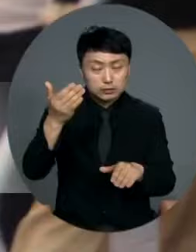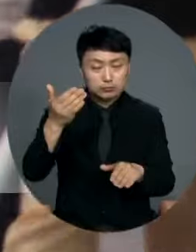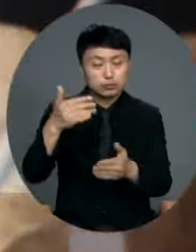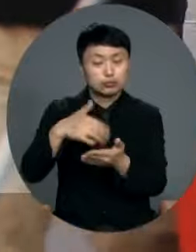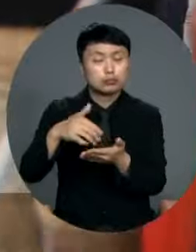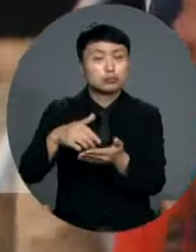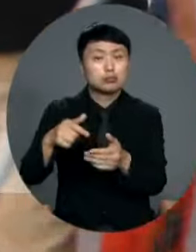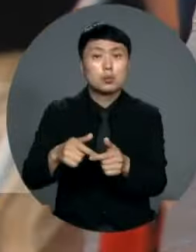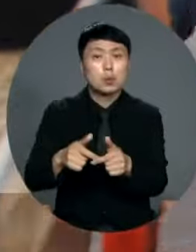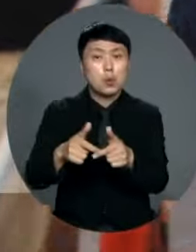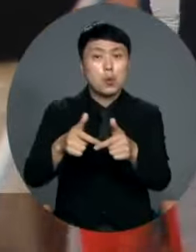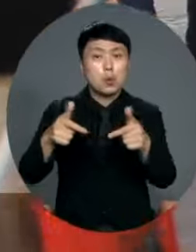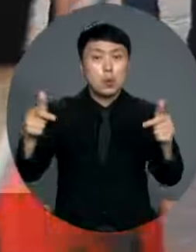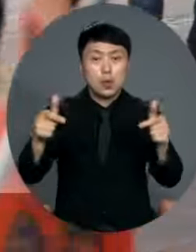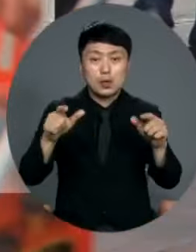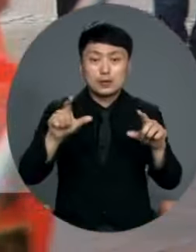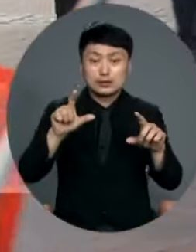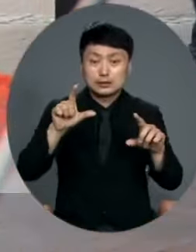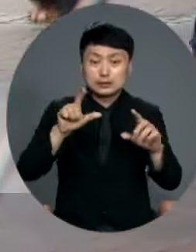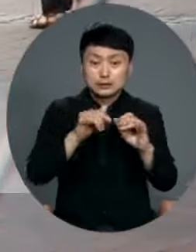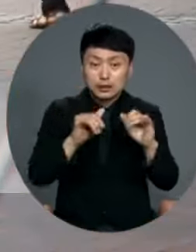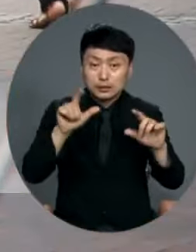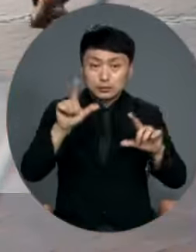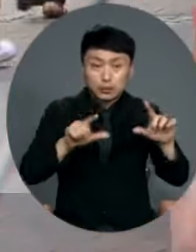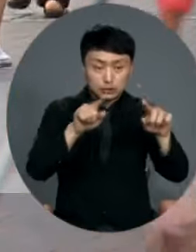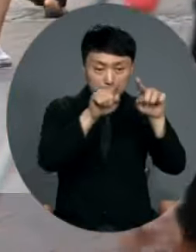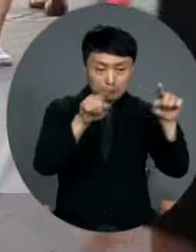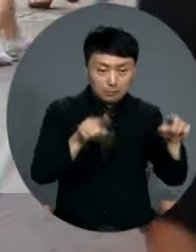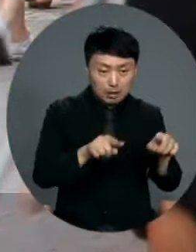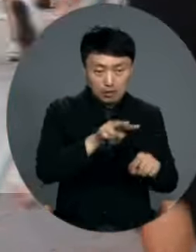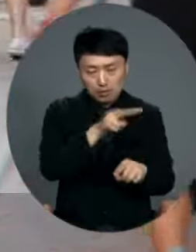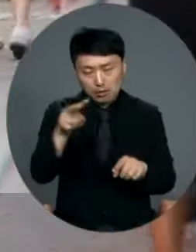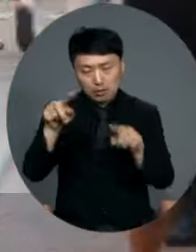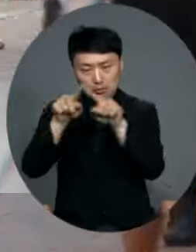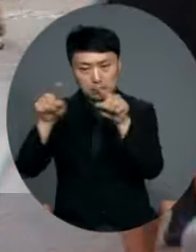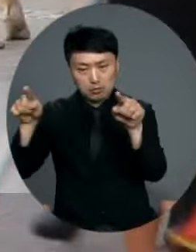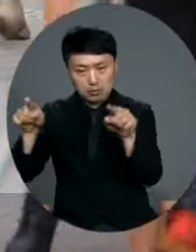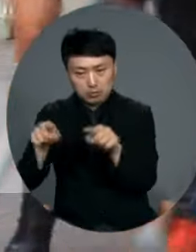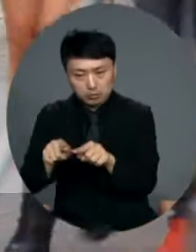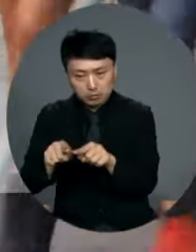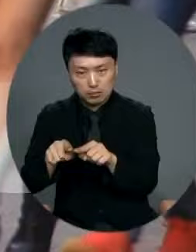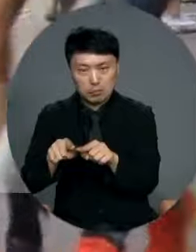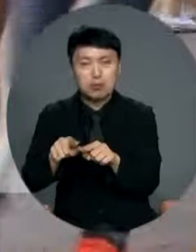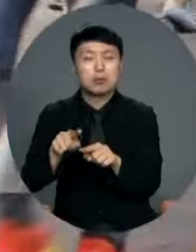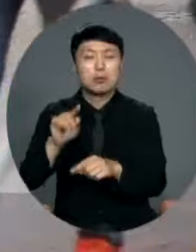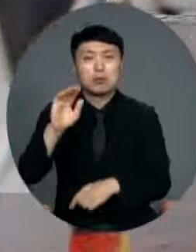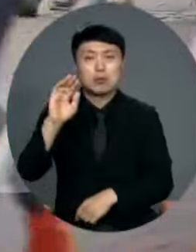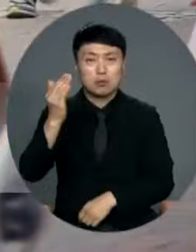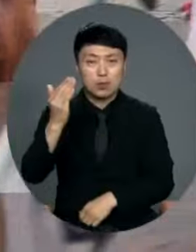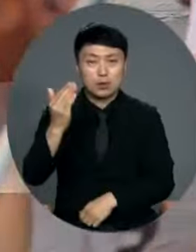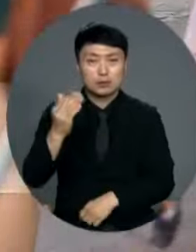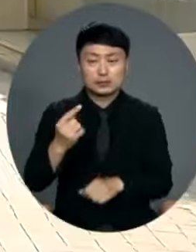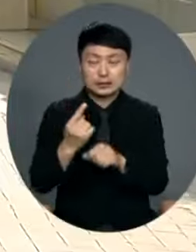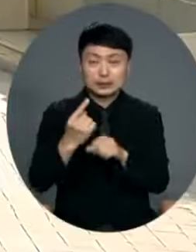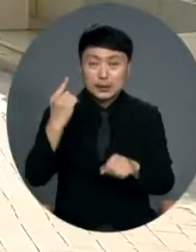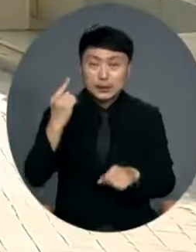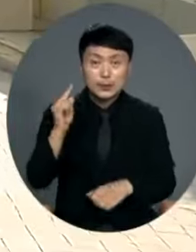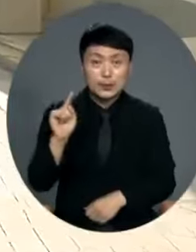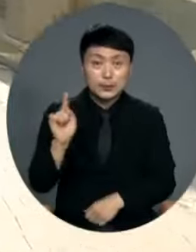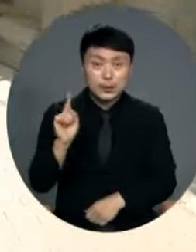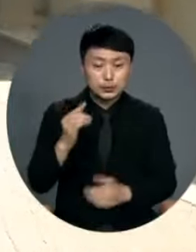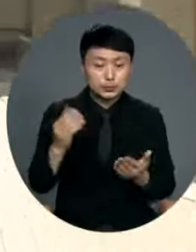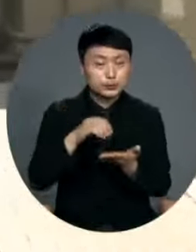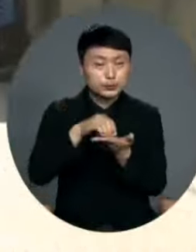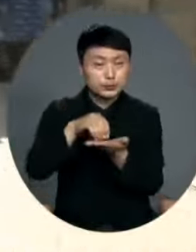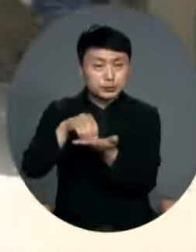커지면서 인구 구조도 종 모양에서 역피라미드 모양으로 바뀝니다. 지난해 고용률을 적용하면 취업자